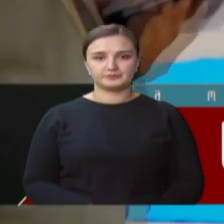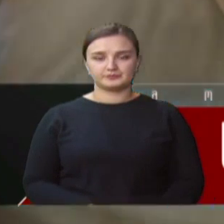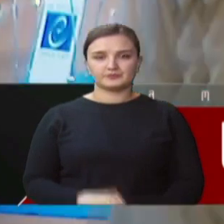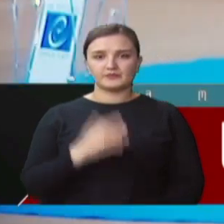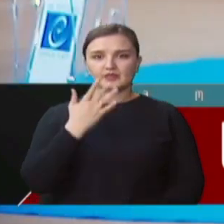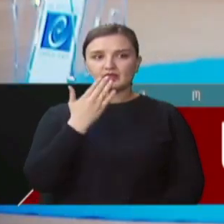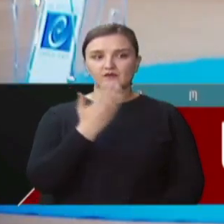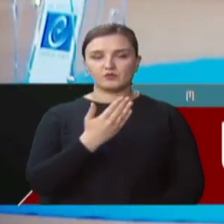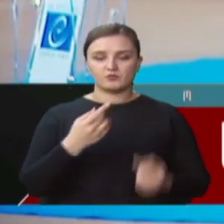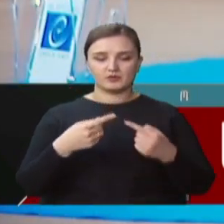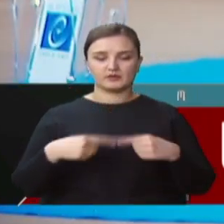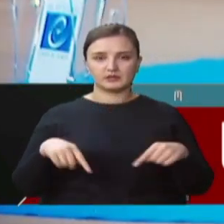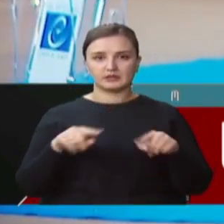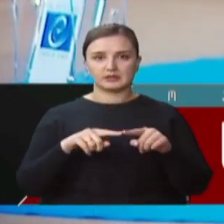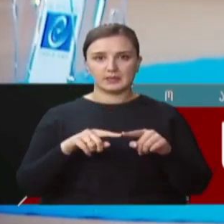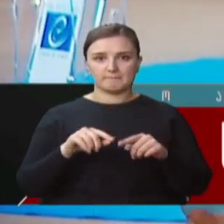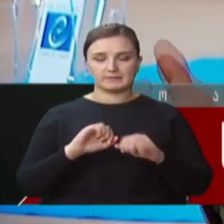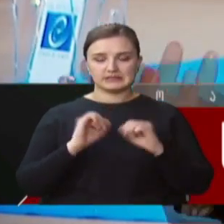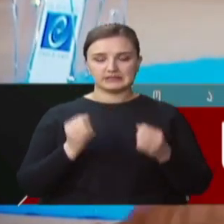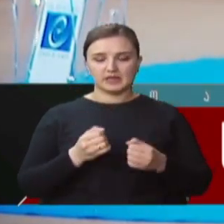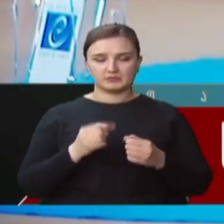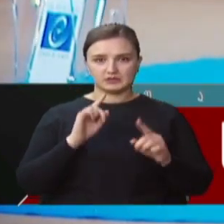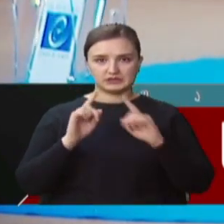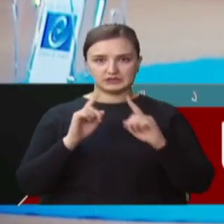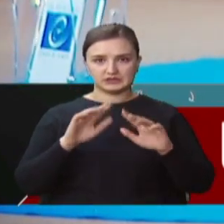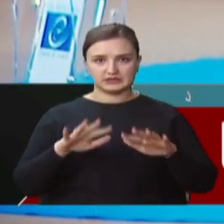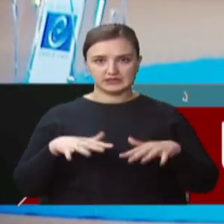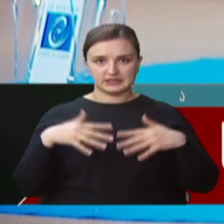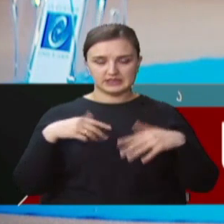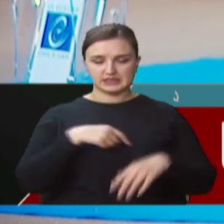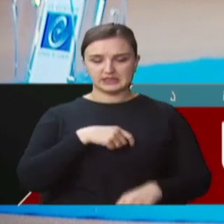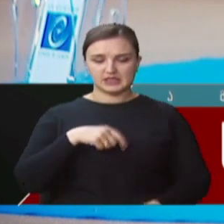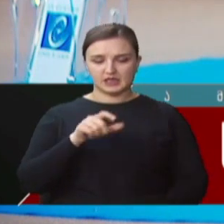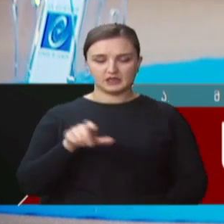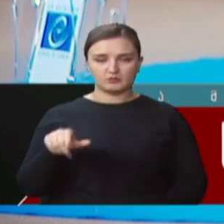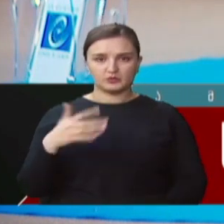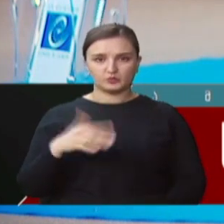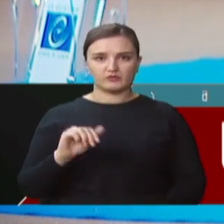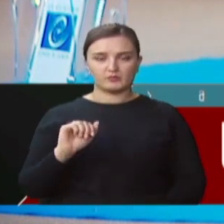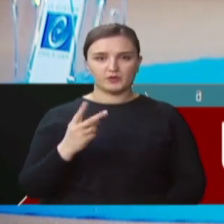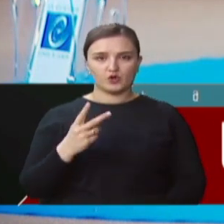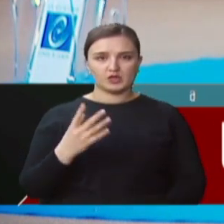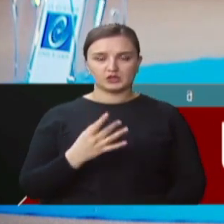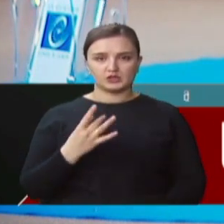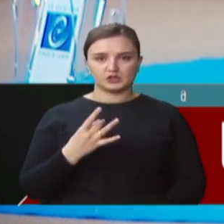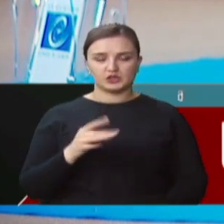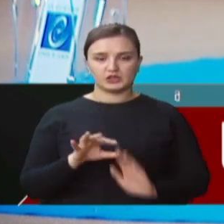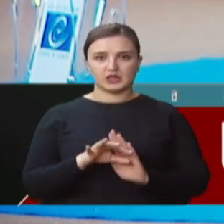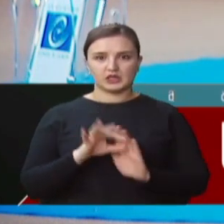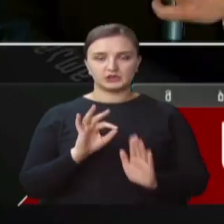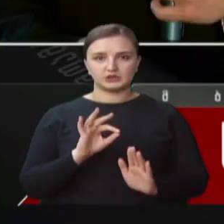ევროპის საბჭოს საპარლამენტო ასამბლეის ზამთრის სესიაზე დეპუტატებმა უკვე ხელმეორედ, როგორც გითხარით,